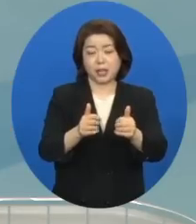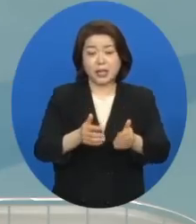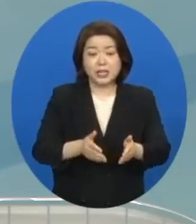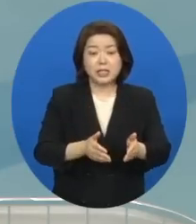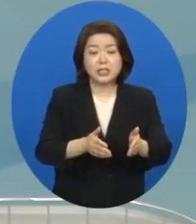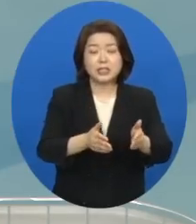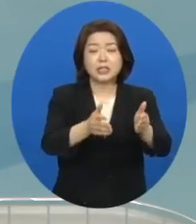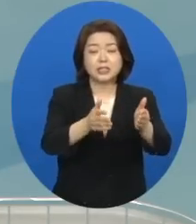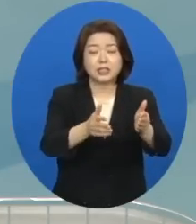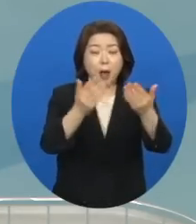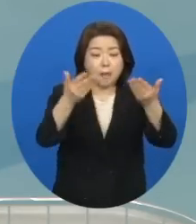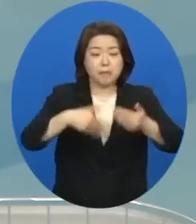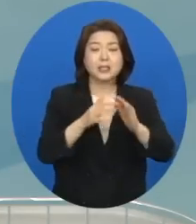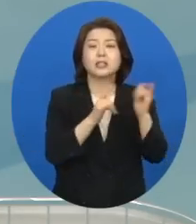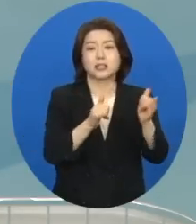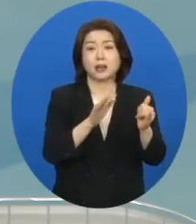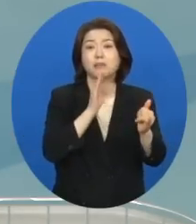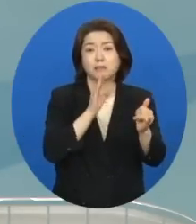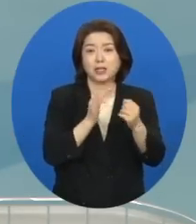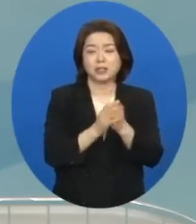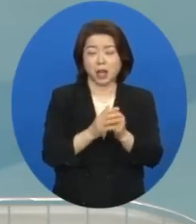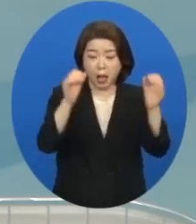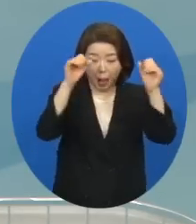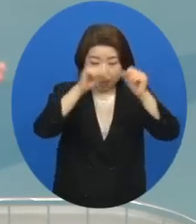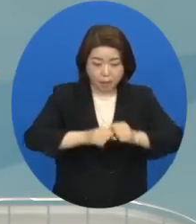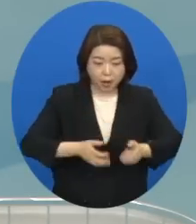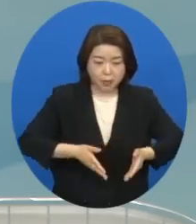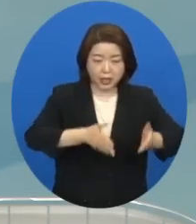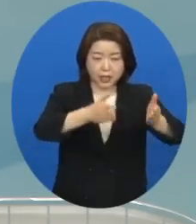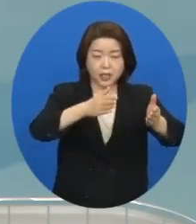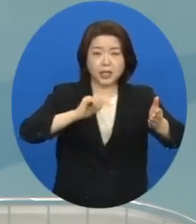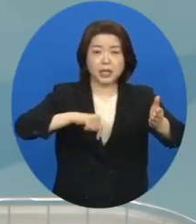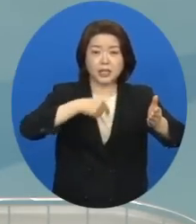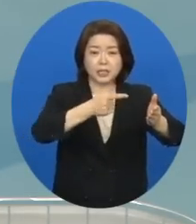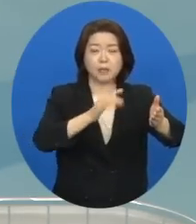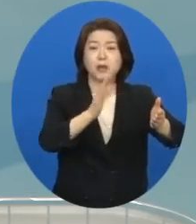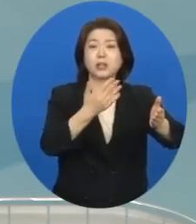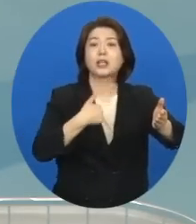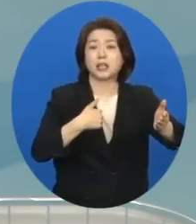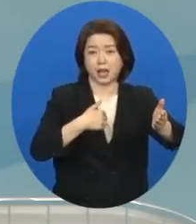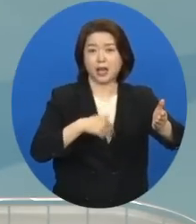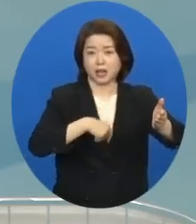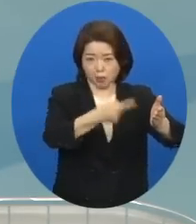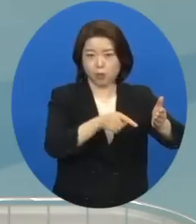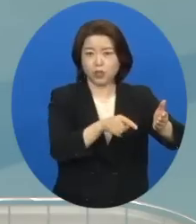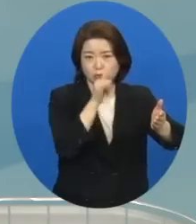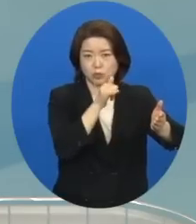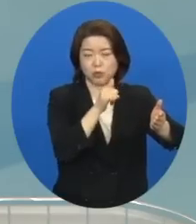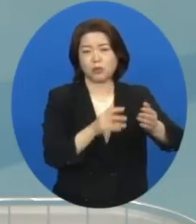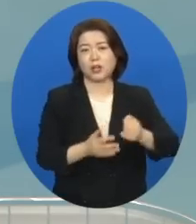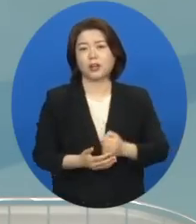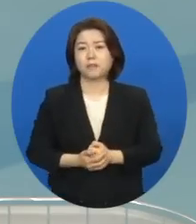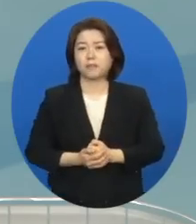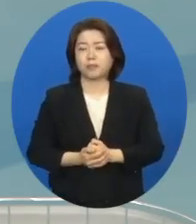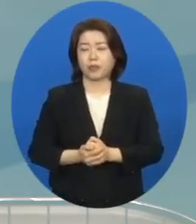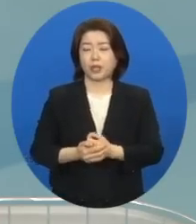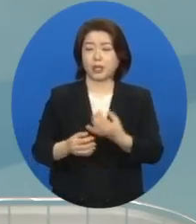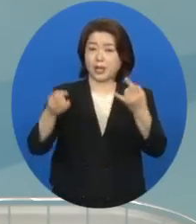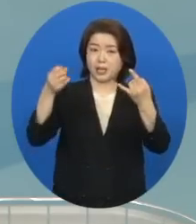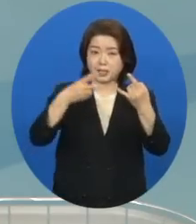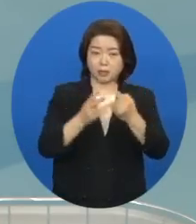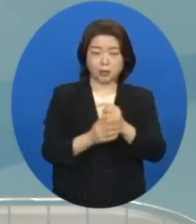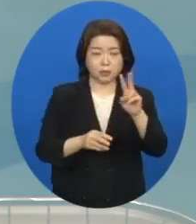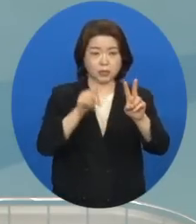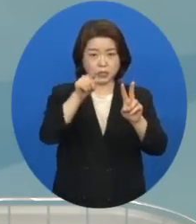가는 사람이에요. 멸망의 길을 가는 사람이에요. 본래 그런 사람이에요. 에베소서 2장